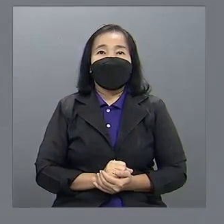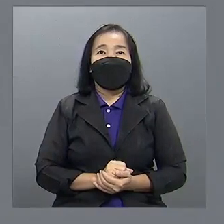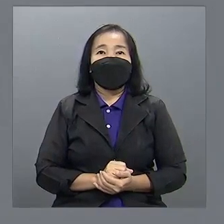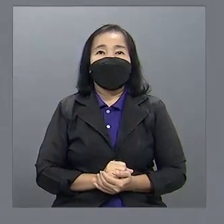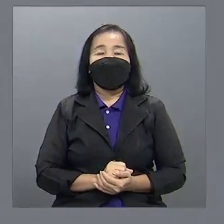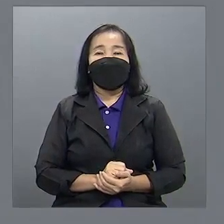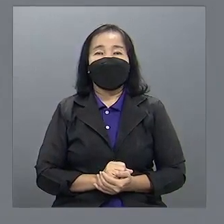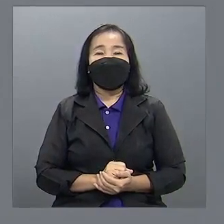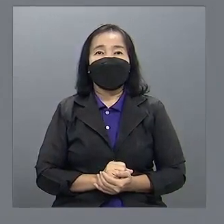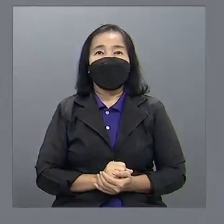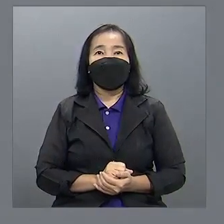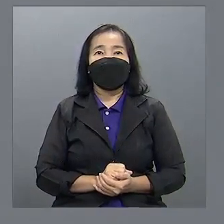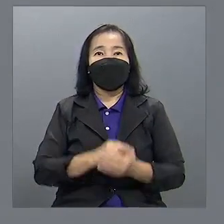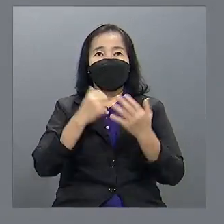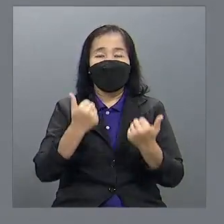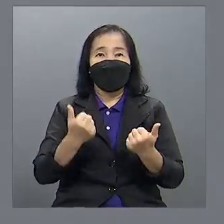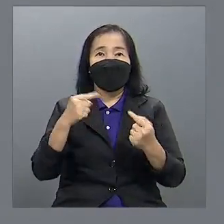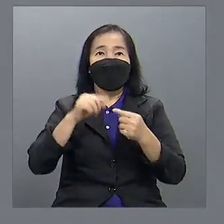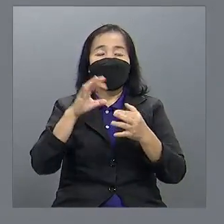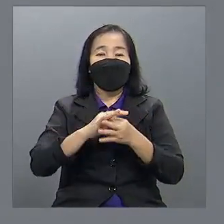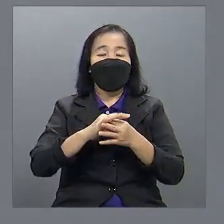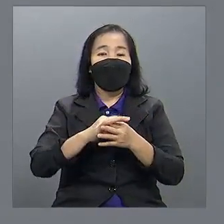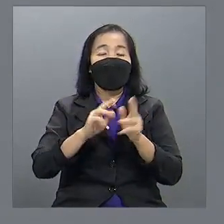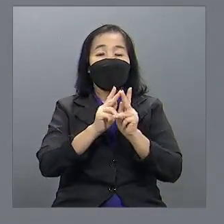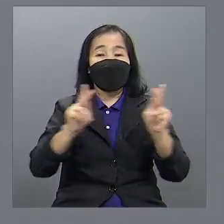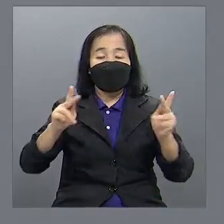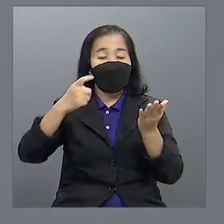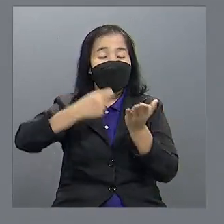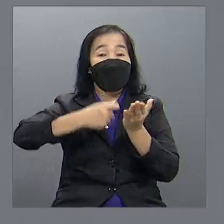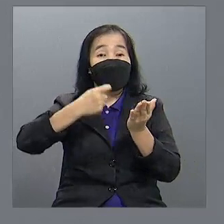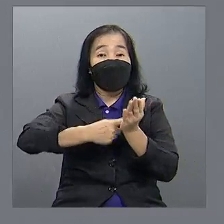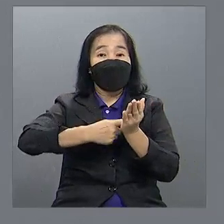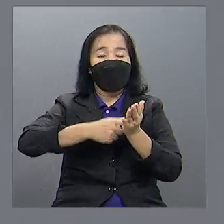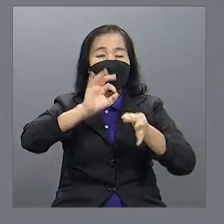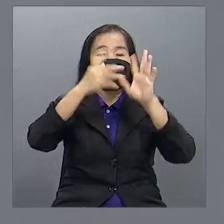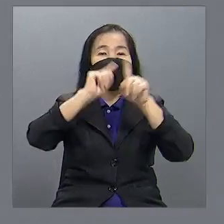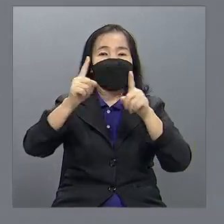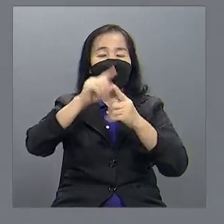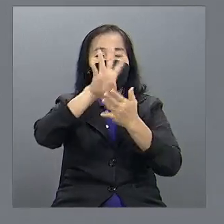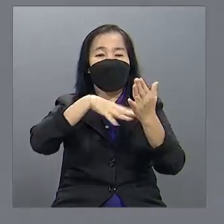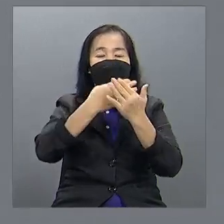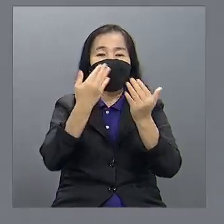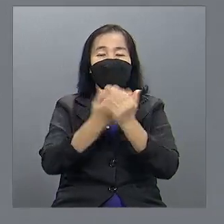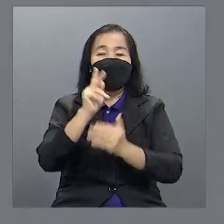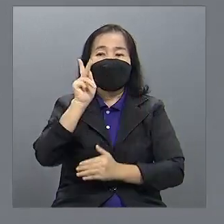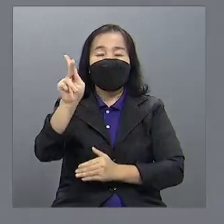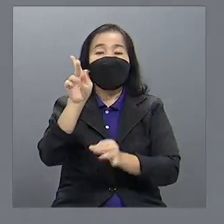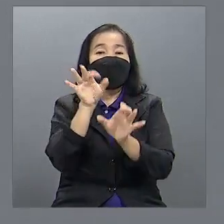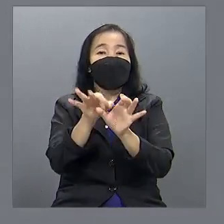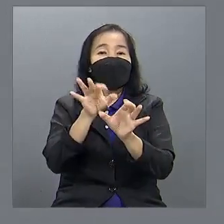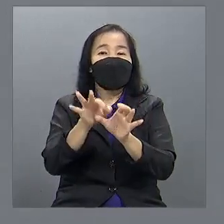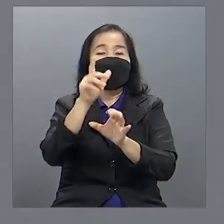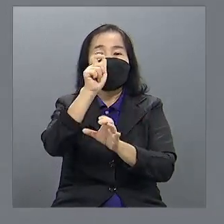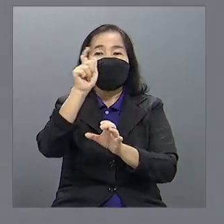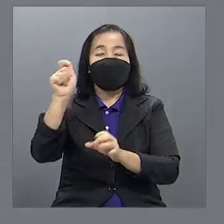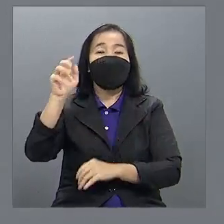ตัวบอร์ดกองทุนประกันวินาศภัยเตรียมแผนกู้เงินจากธนาคารออมสินมาเพื่อเสริมสภาพคล่องรองรับการชำระบัญชีจ่ายเงินสิน